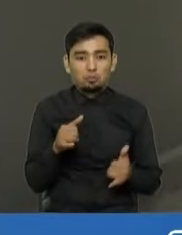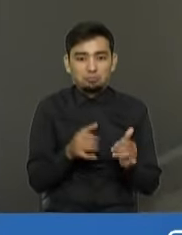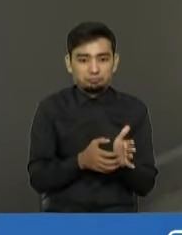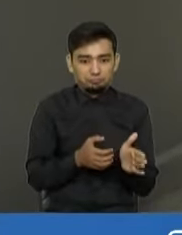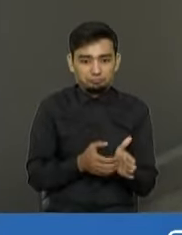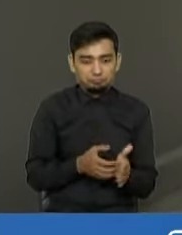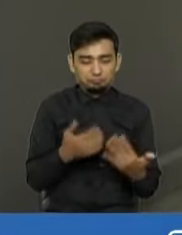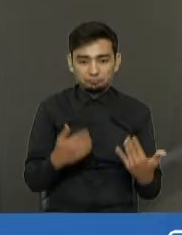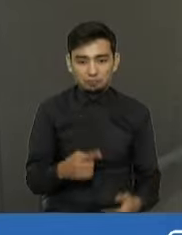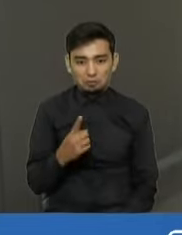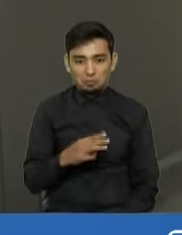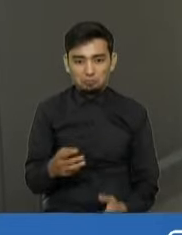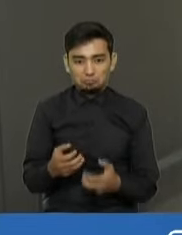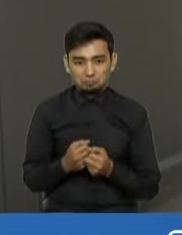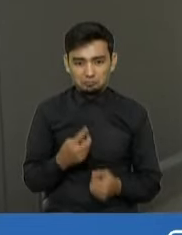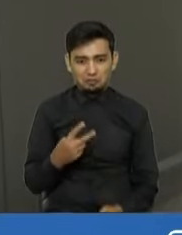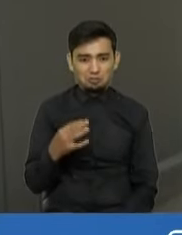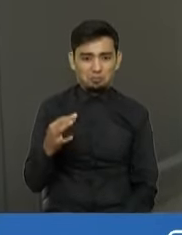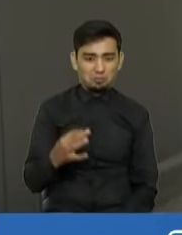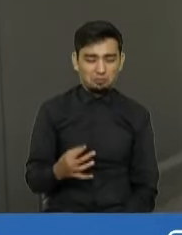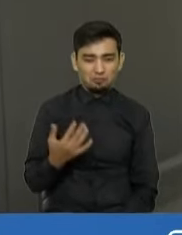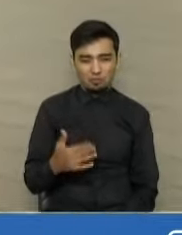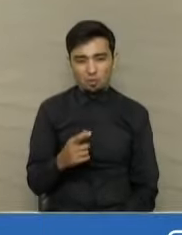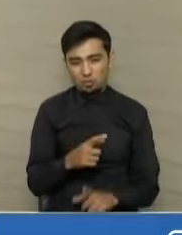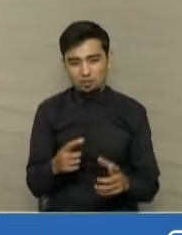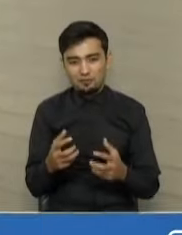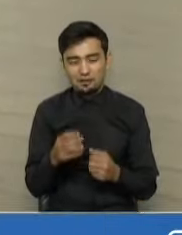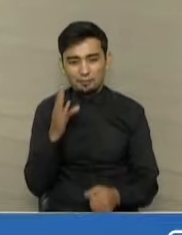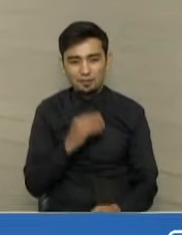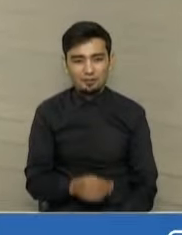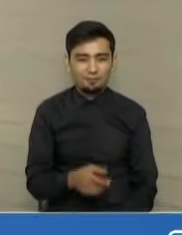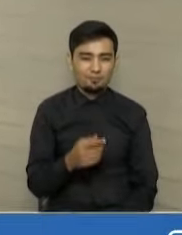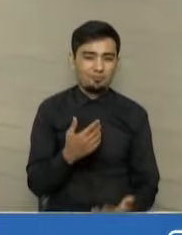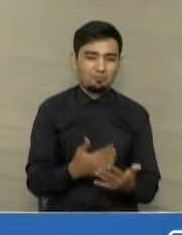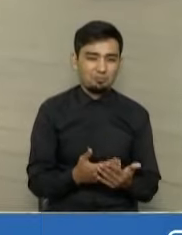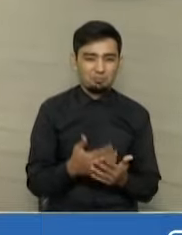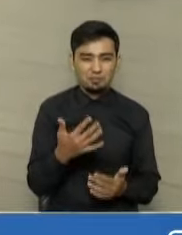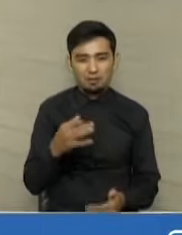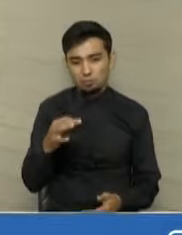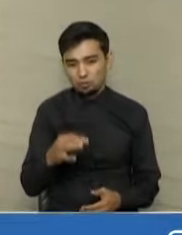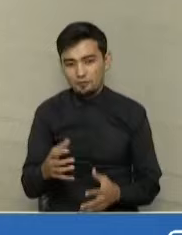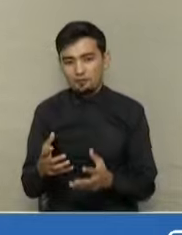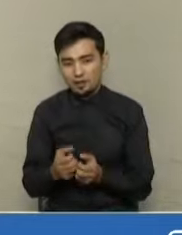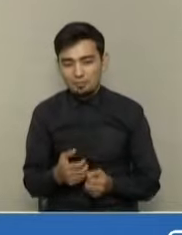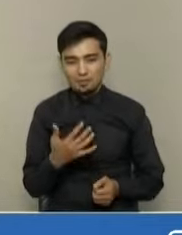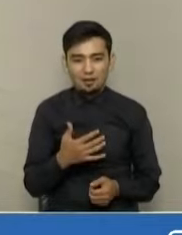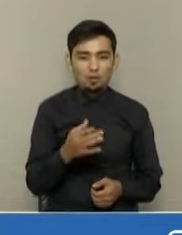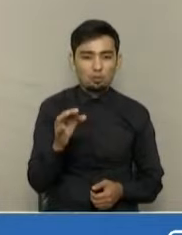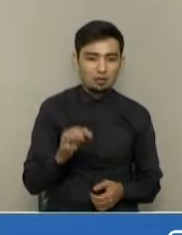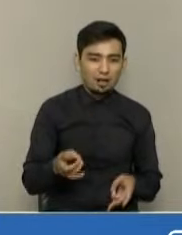тек бір 20% ба сондай ғана адамдардың алатыны? Пускай 50% берет. 50% у нас старость